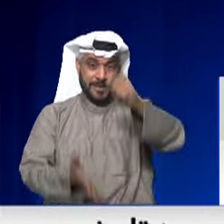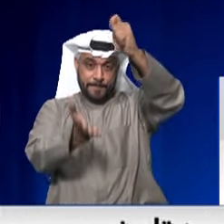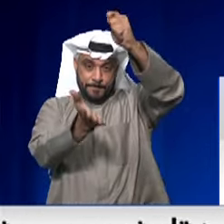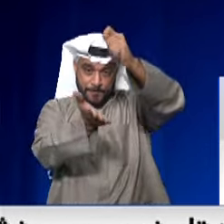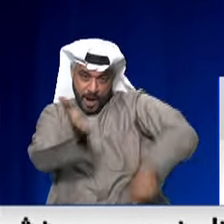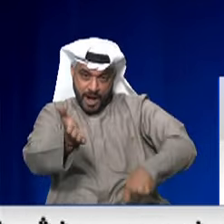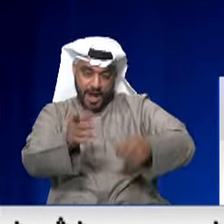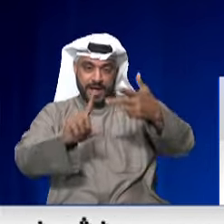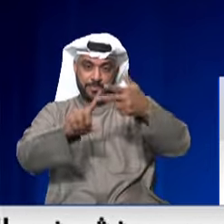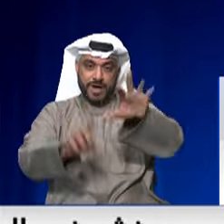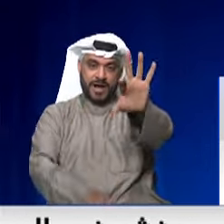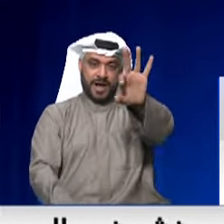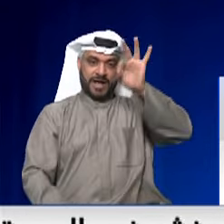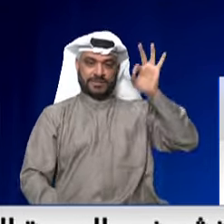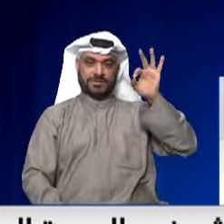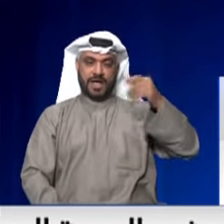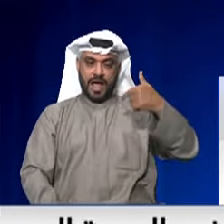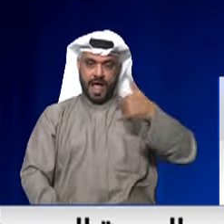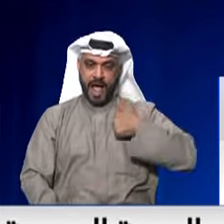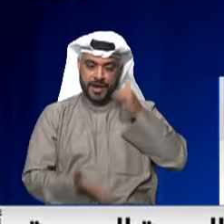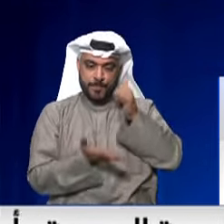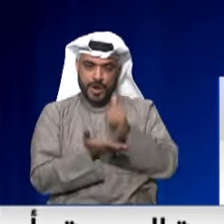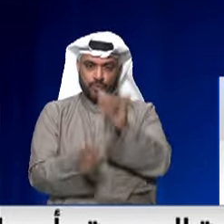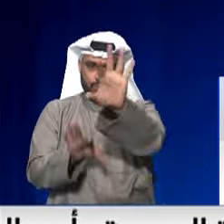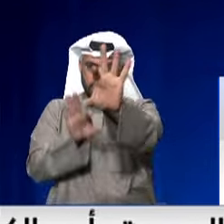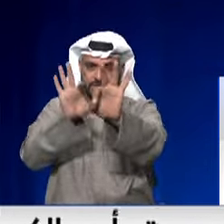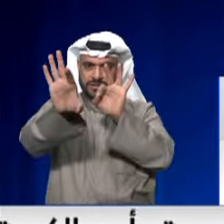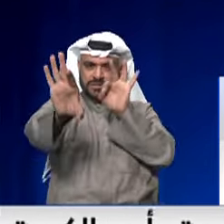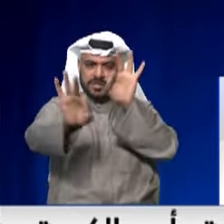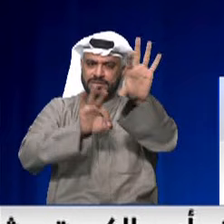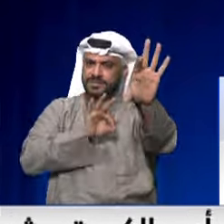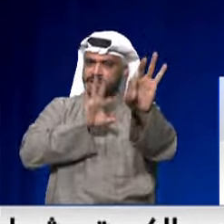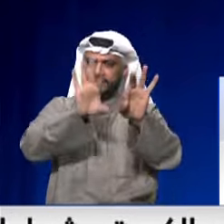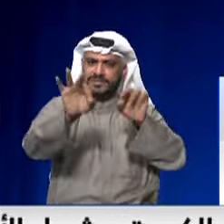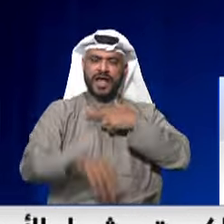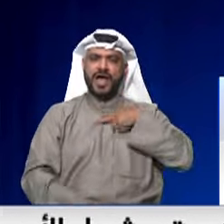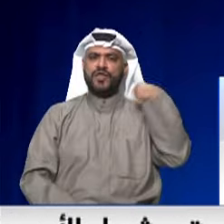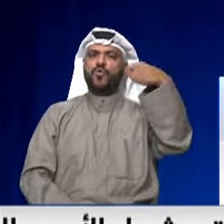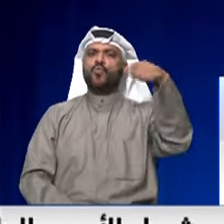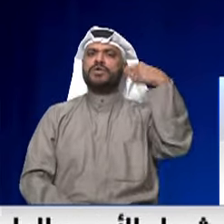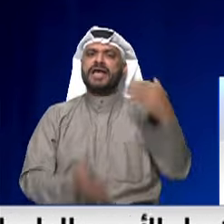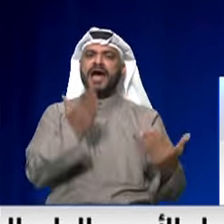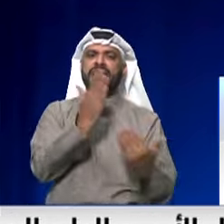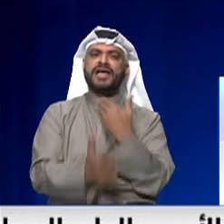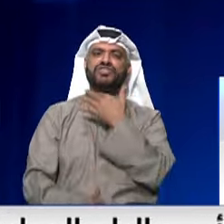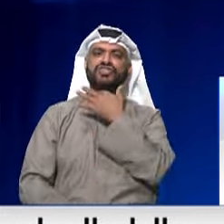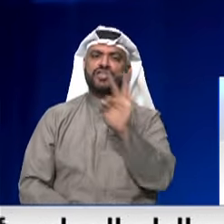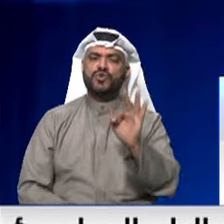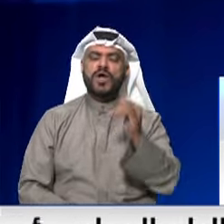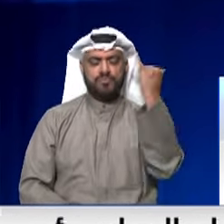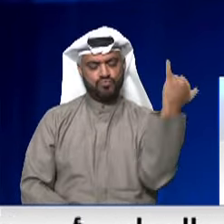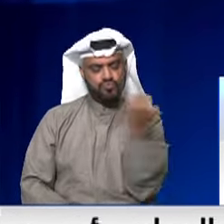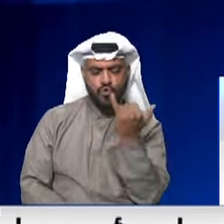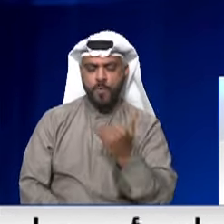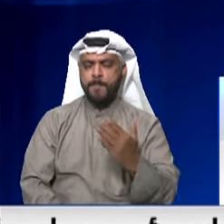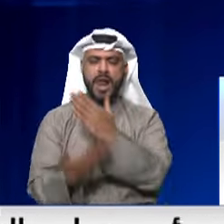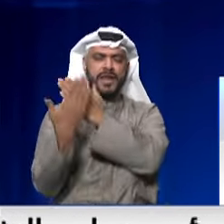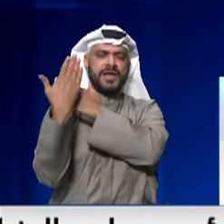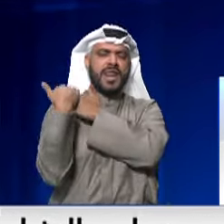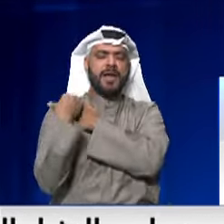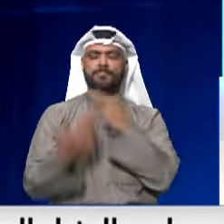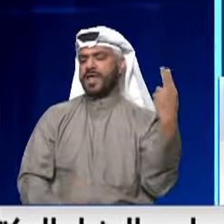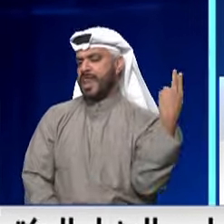الوزراء وتكليفي بترشيح أعضاء الوزارة الجديدة لنتولى معا حمل الأمانة العظيمة